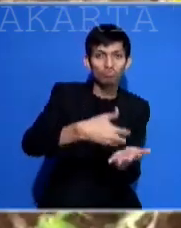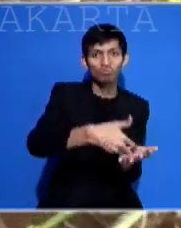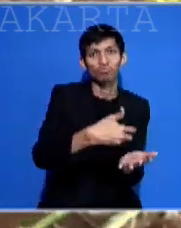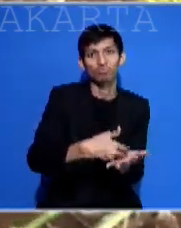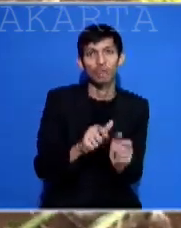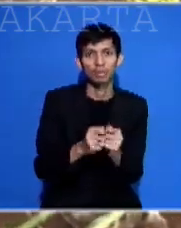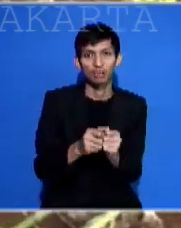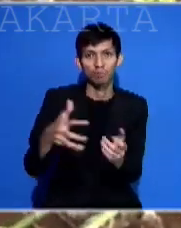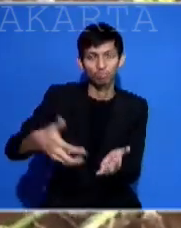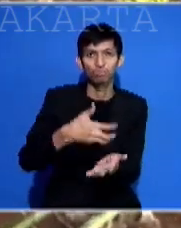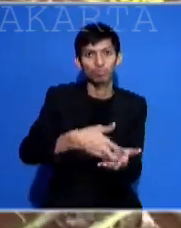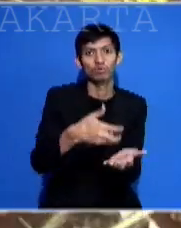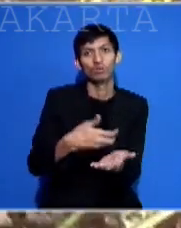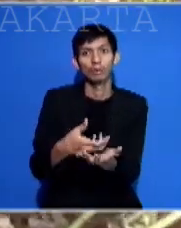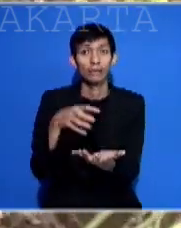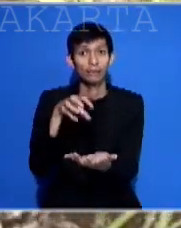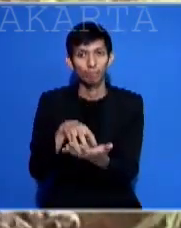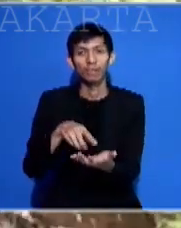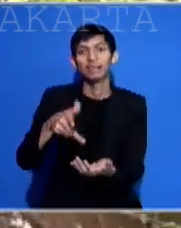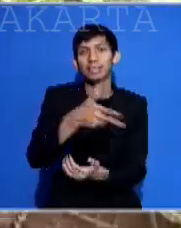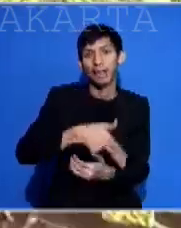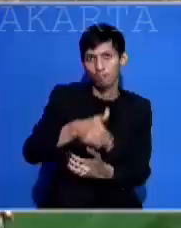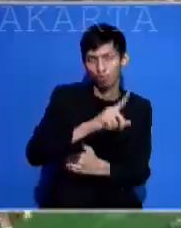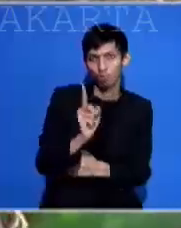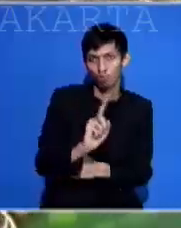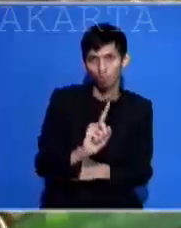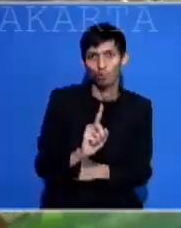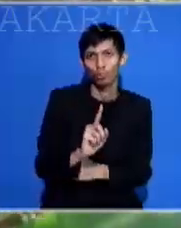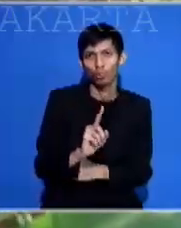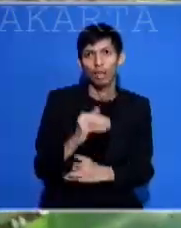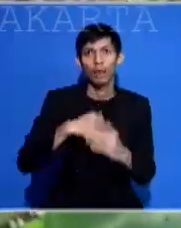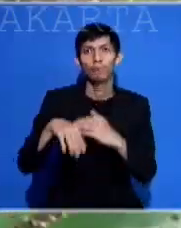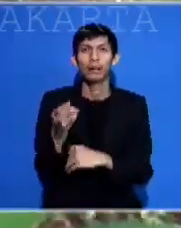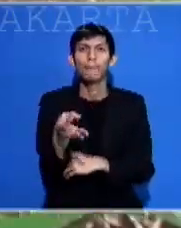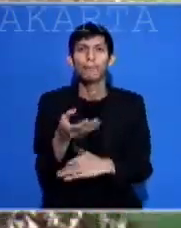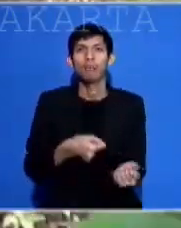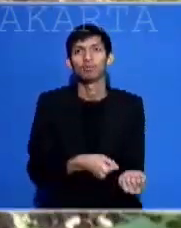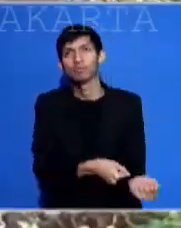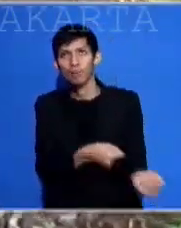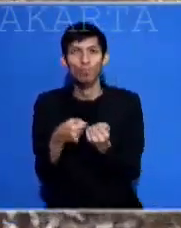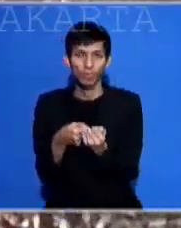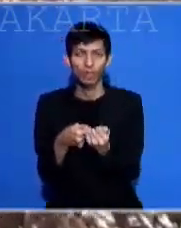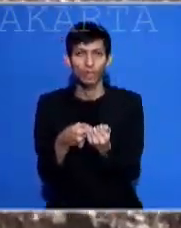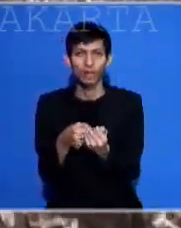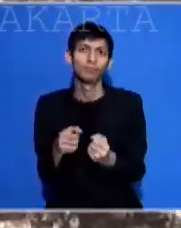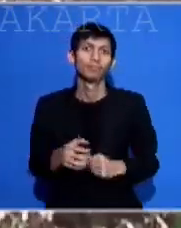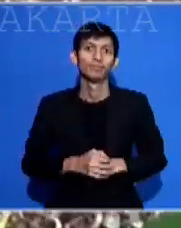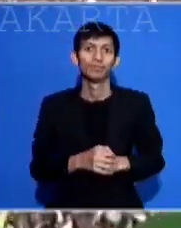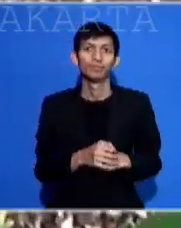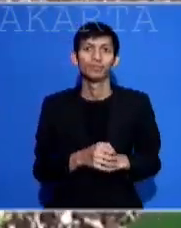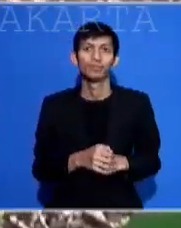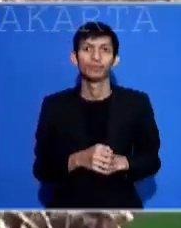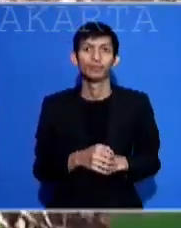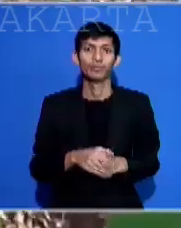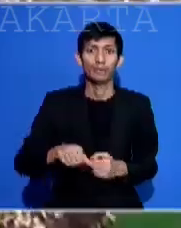kawontenan lahan ingkang teles sak sampunipun dipun siram damel langkung gampil nalika mbedoli wit kacang. Ing salebeting nyiram lahan